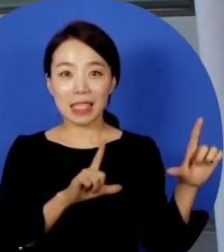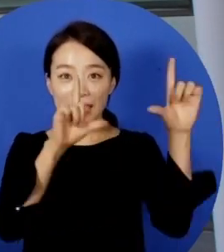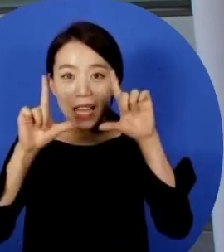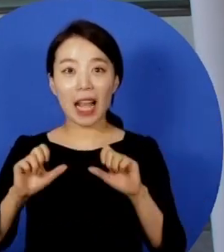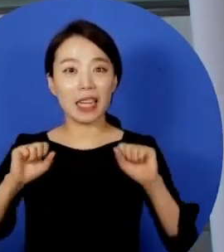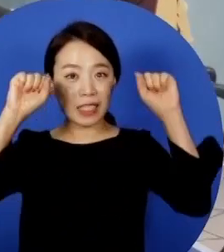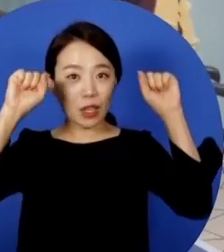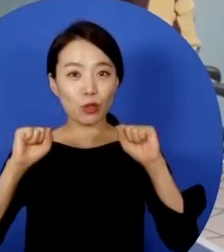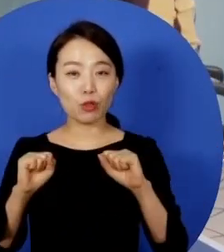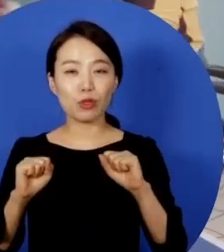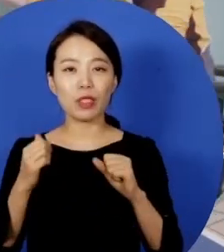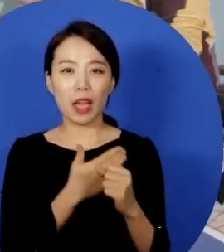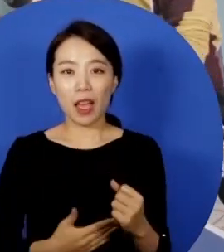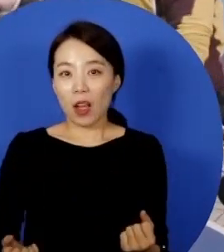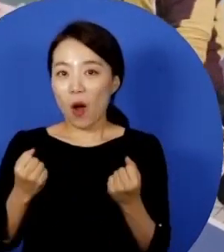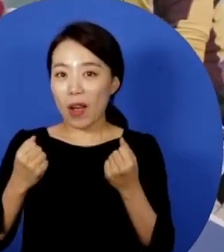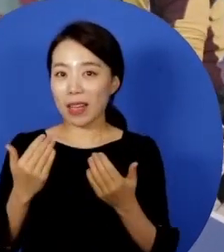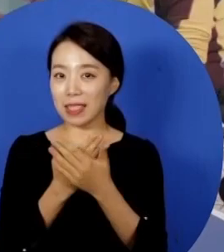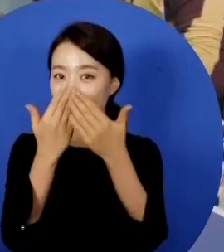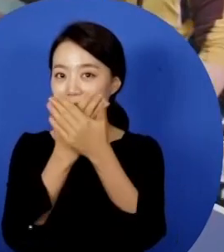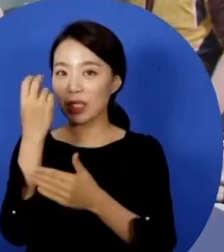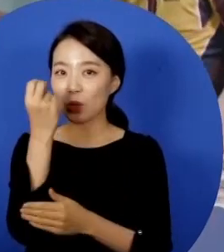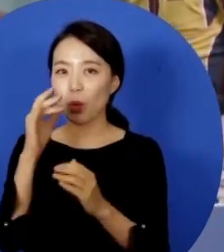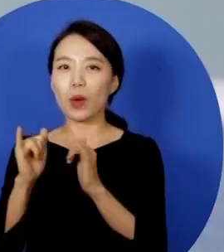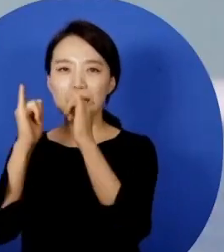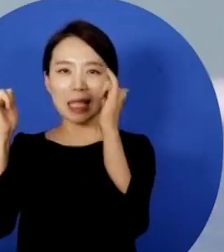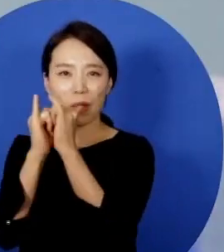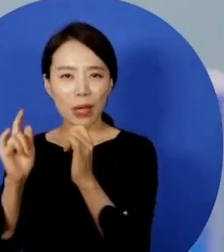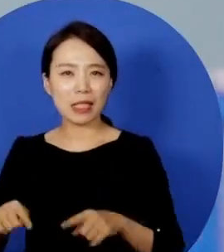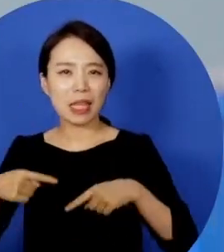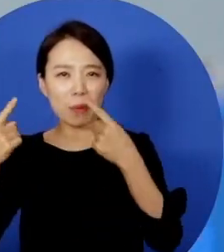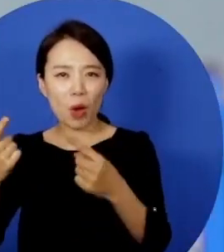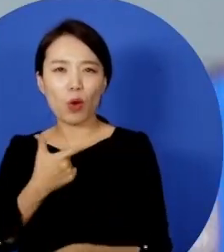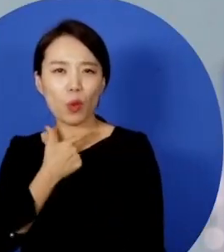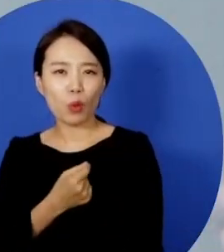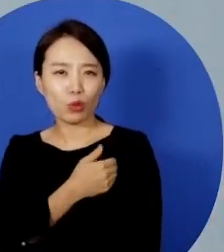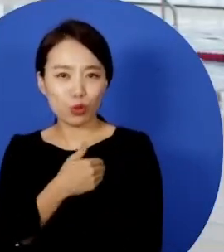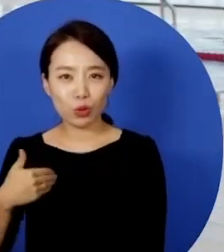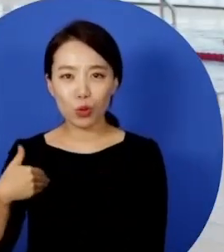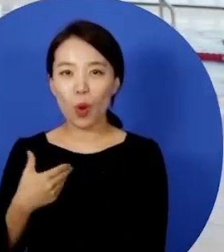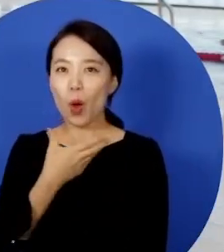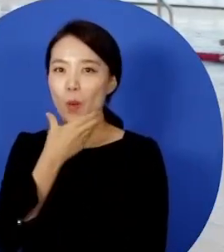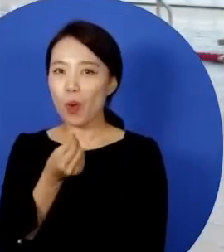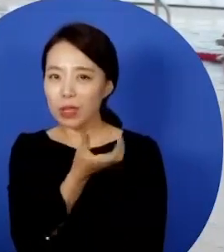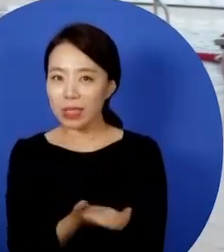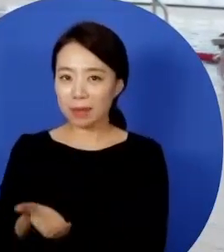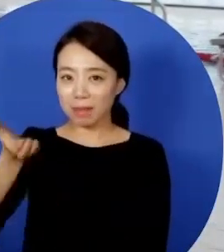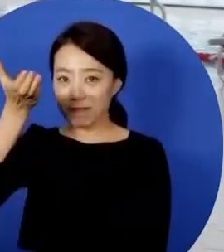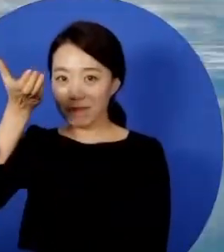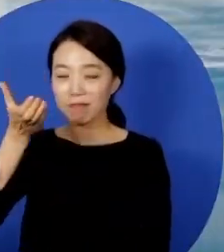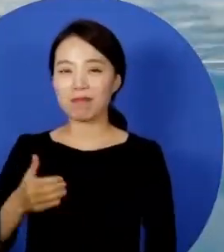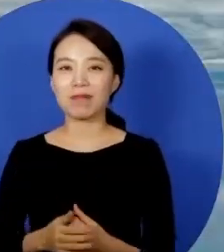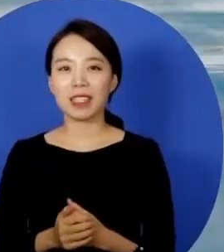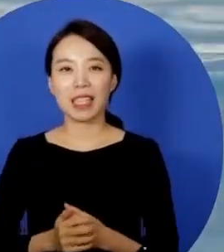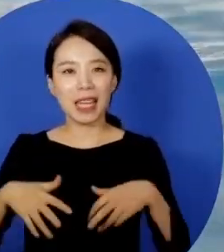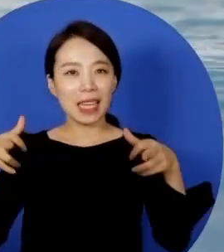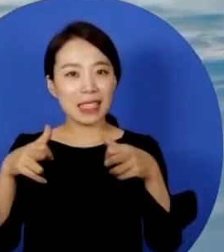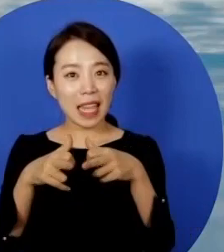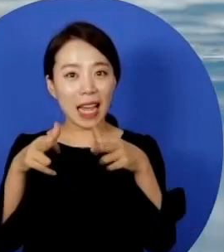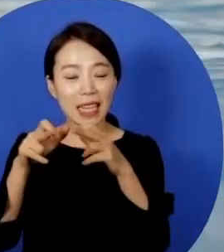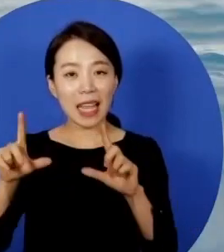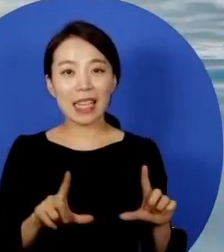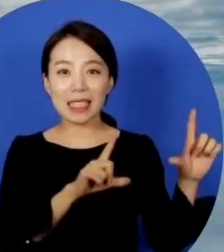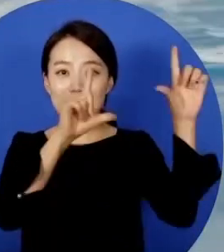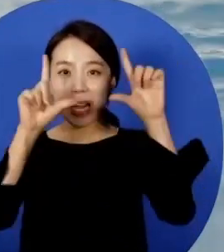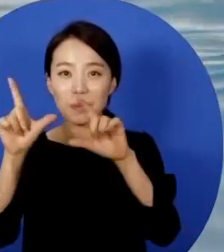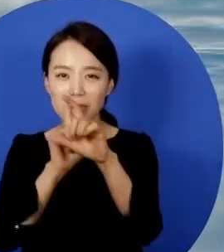생활체육이 건강 증진은 물론 사회 참여와 욕구 충족, 복지 향상 등으로 장애인의 삶의